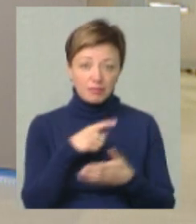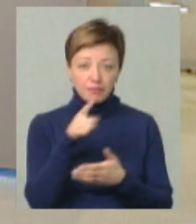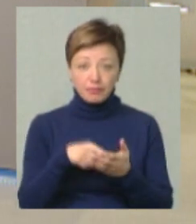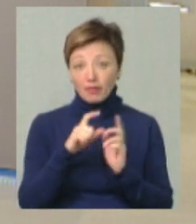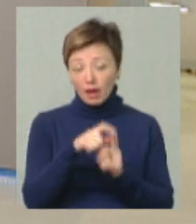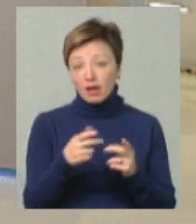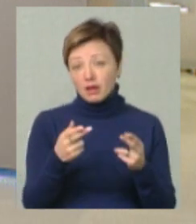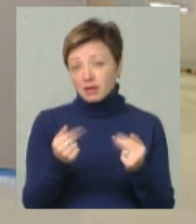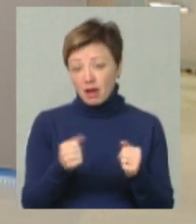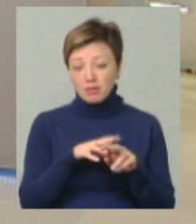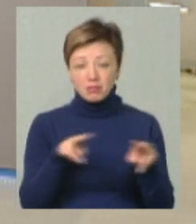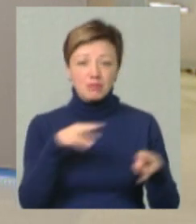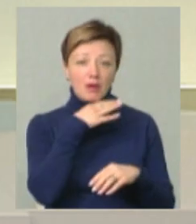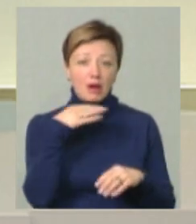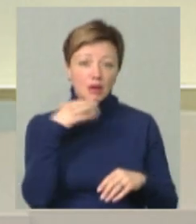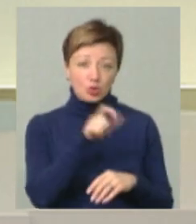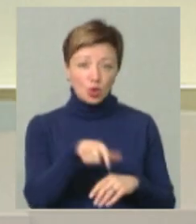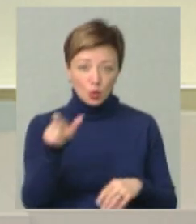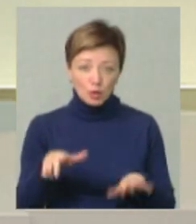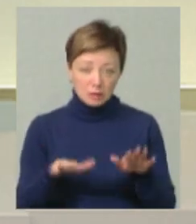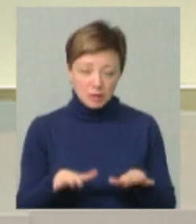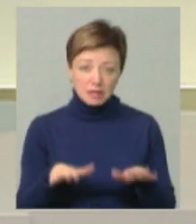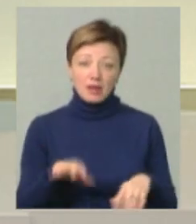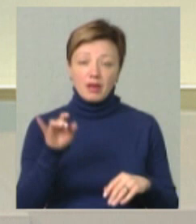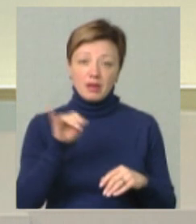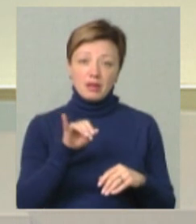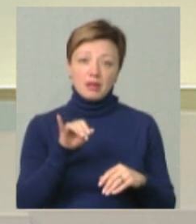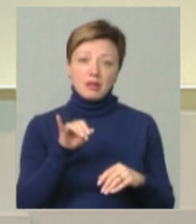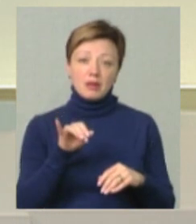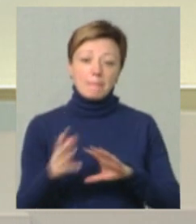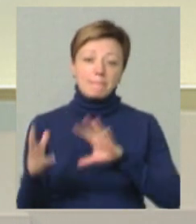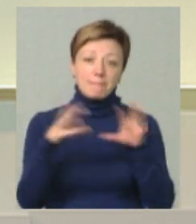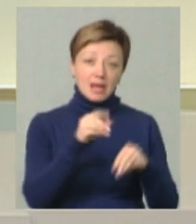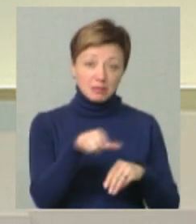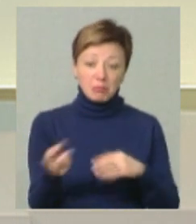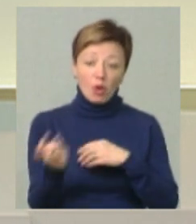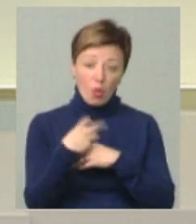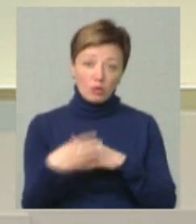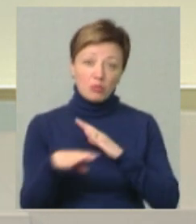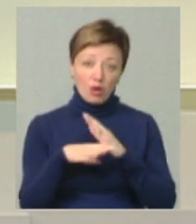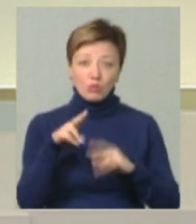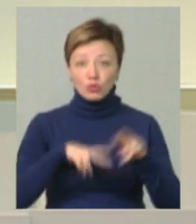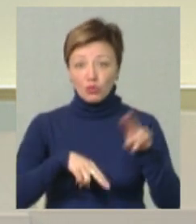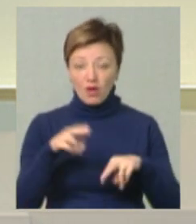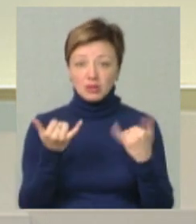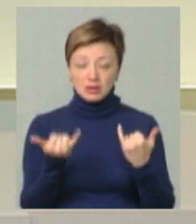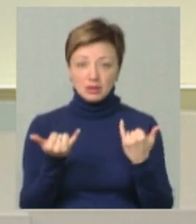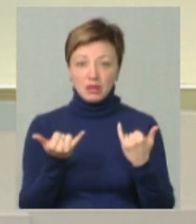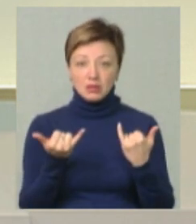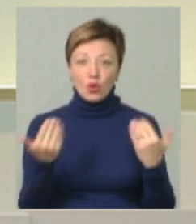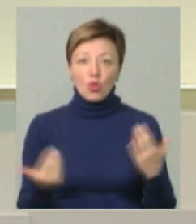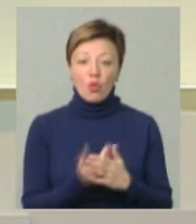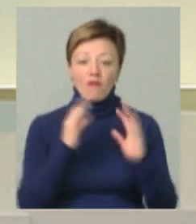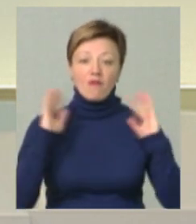люди, є багато що, і наші місцеві, і от переселенці приходять, допомагають будувати зараз от